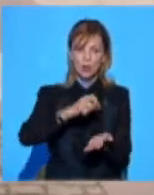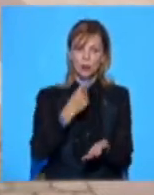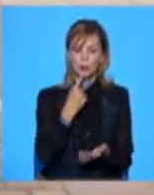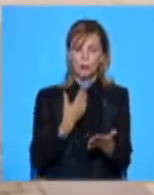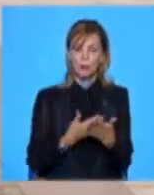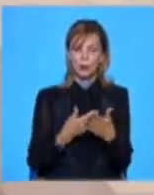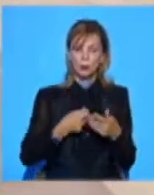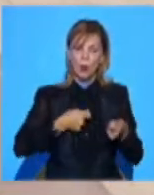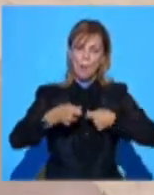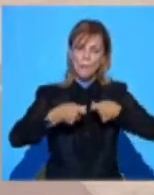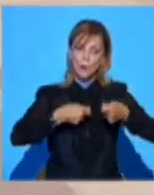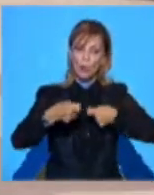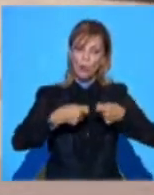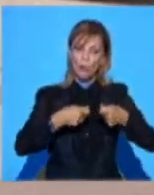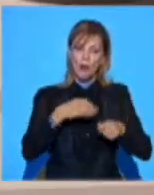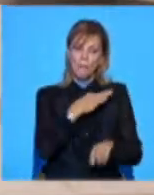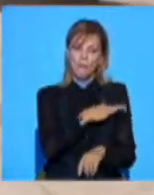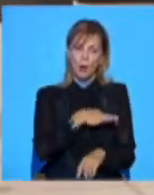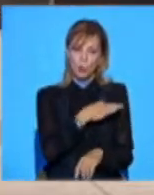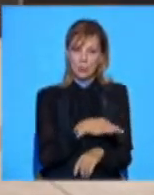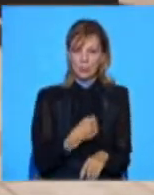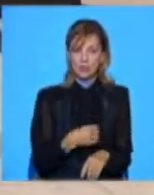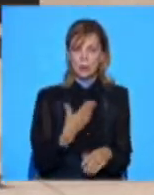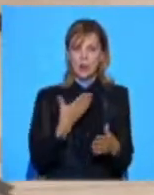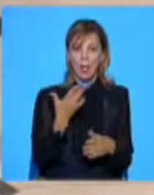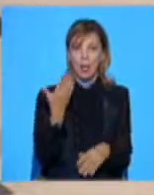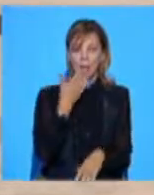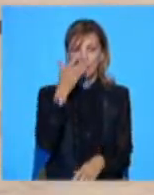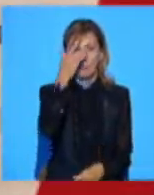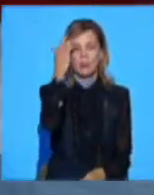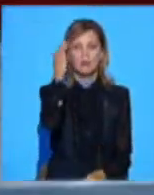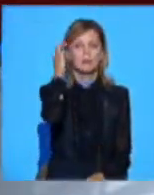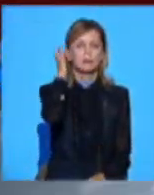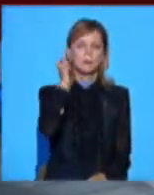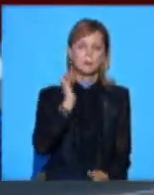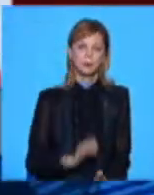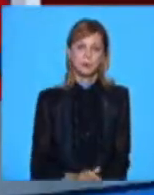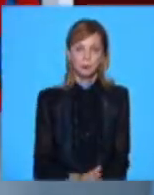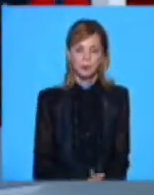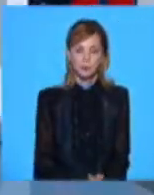a promova într-un mod inedit facultățile la care studiază.